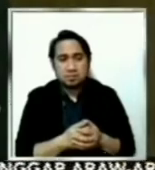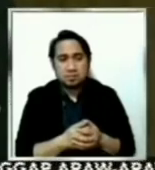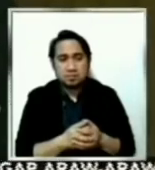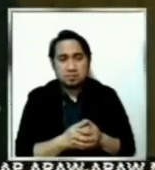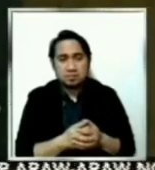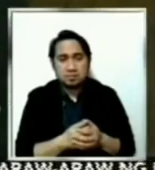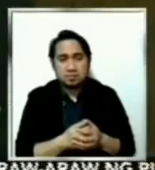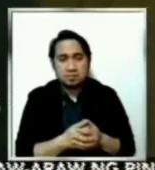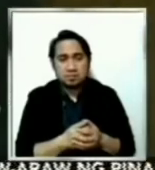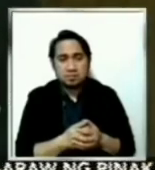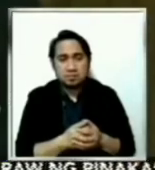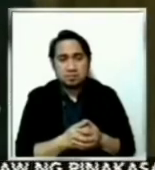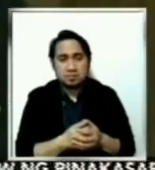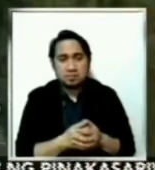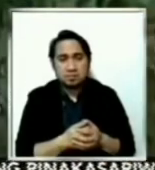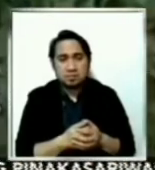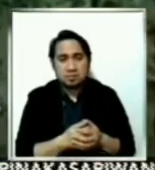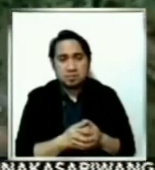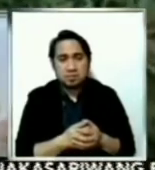Binaboy nila anak ko.